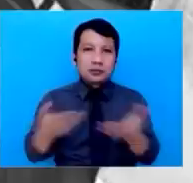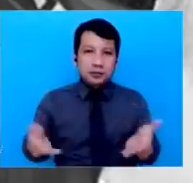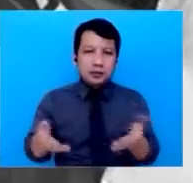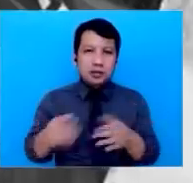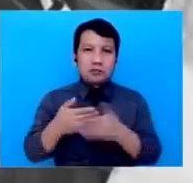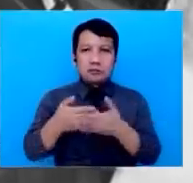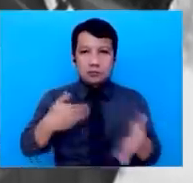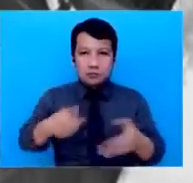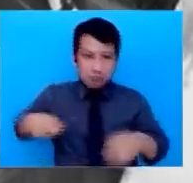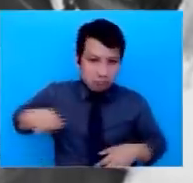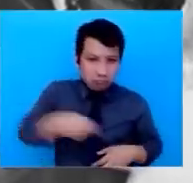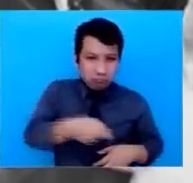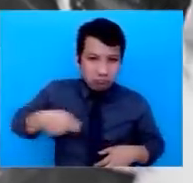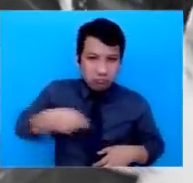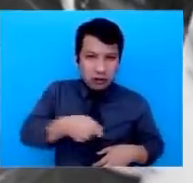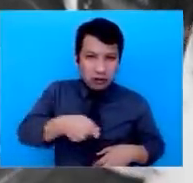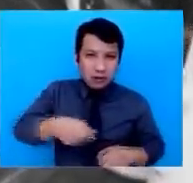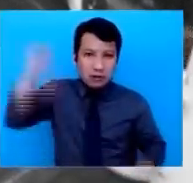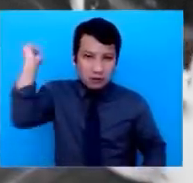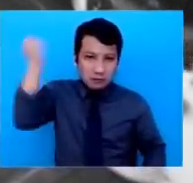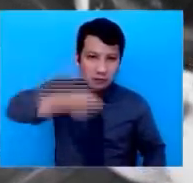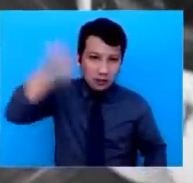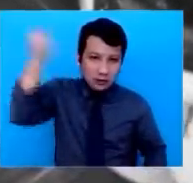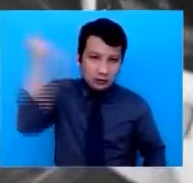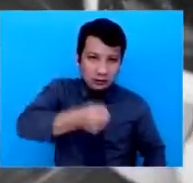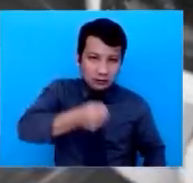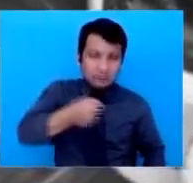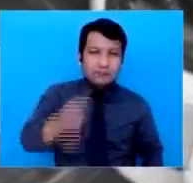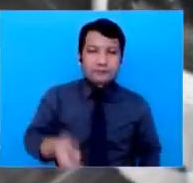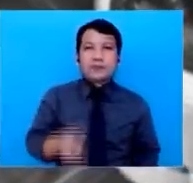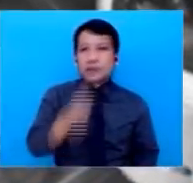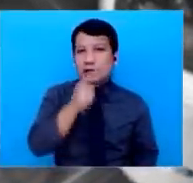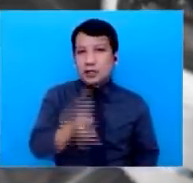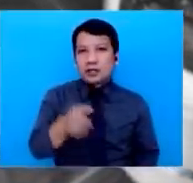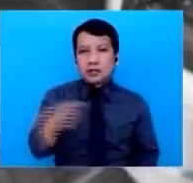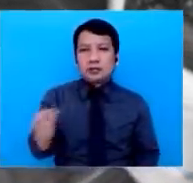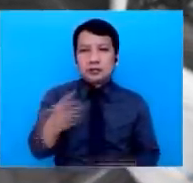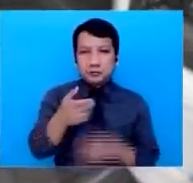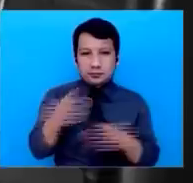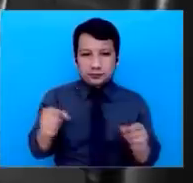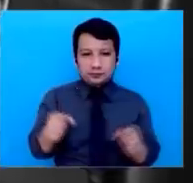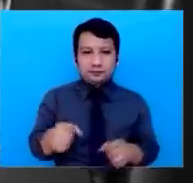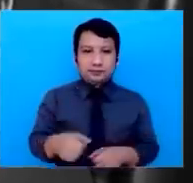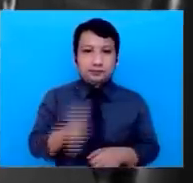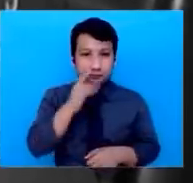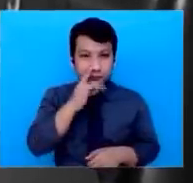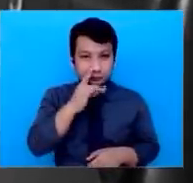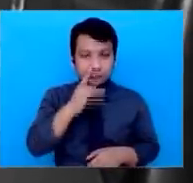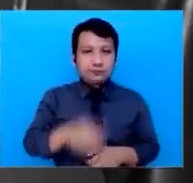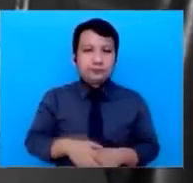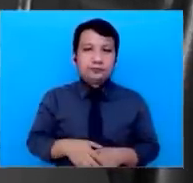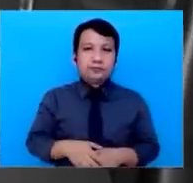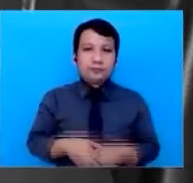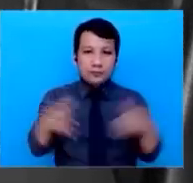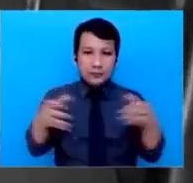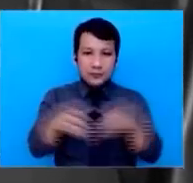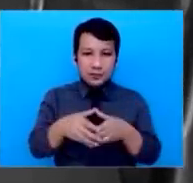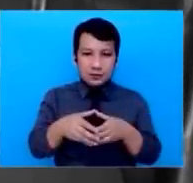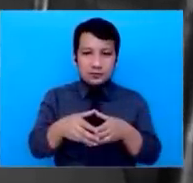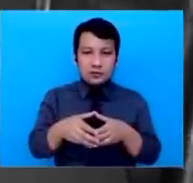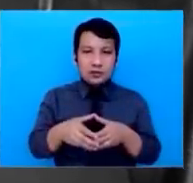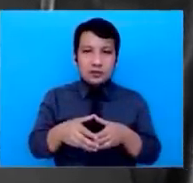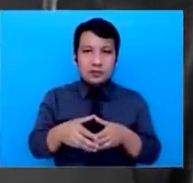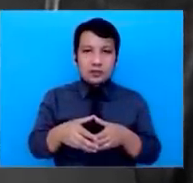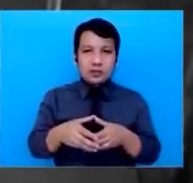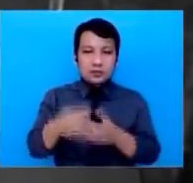pinagsasaksak at pinagtataga ang magkapatid. Maswerte namang nakaligtas ang kasambahay nila. Bumuuna ng artist sketch ang